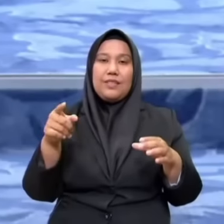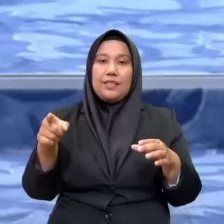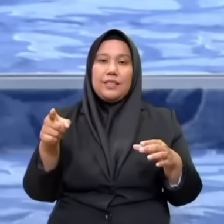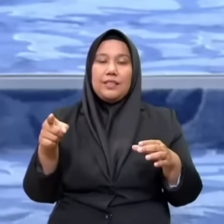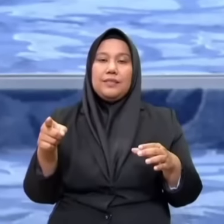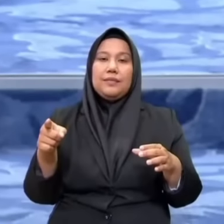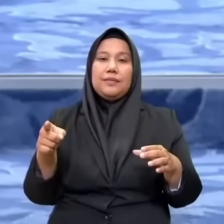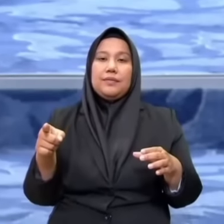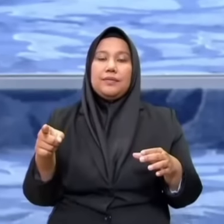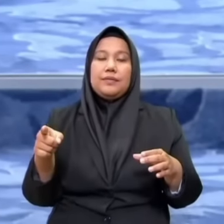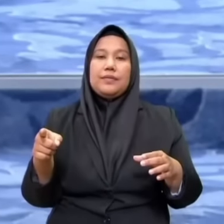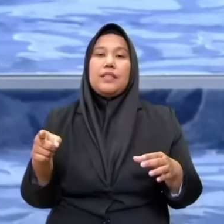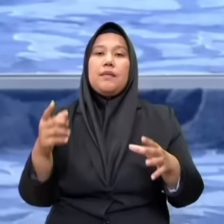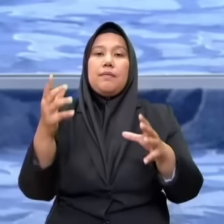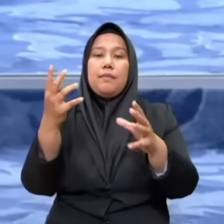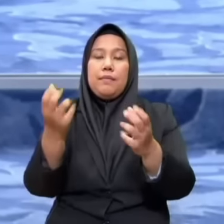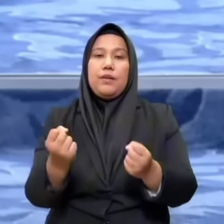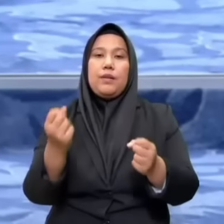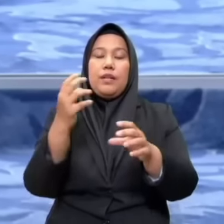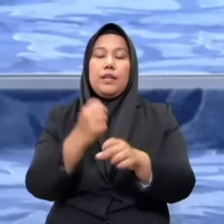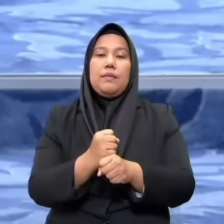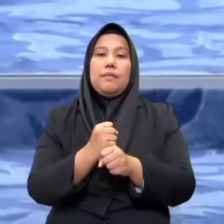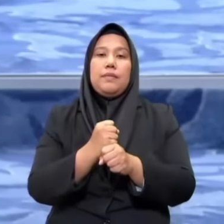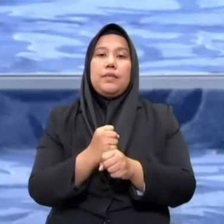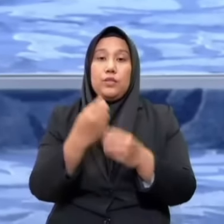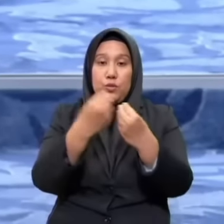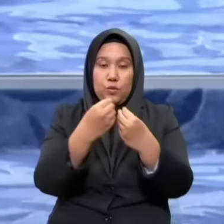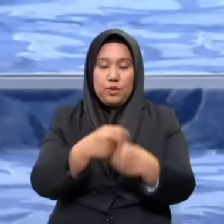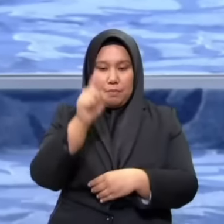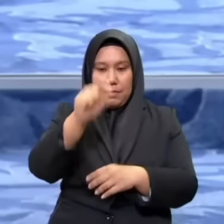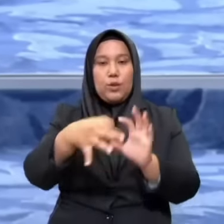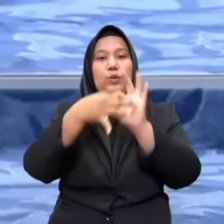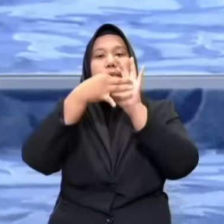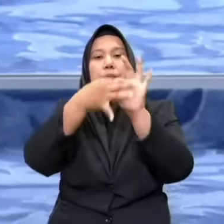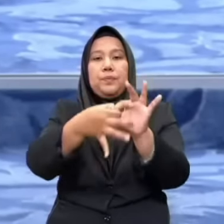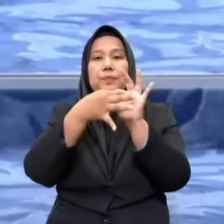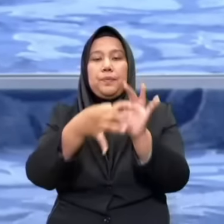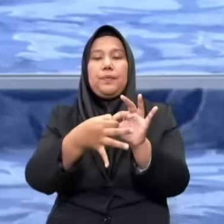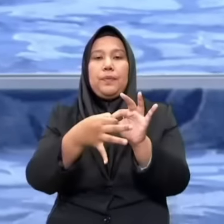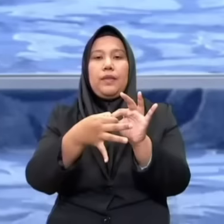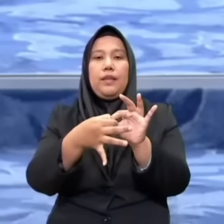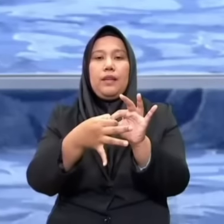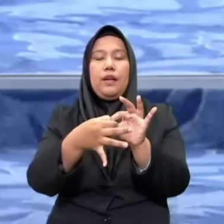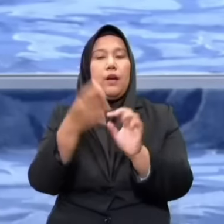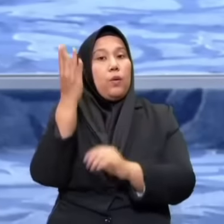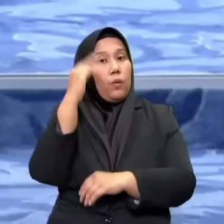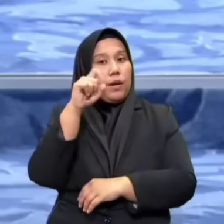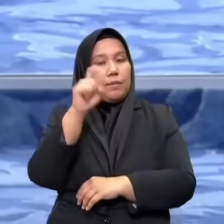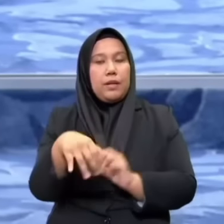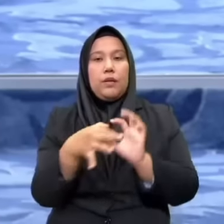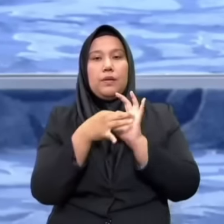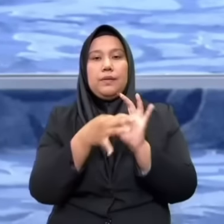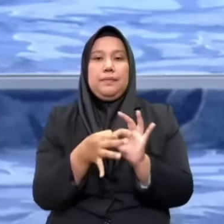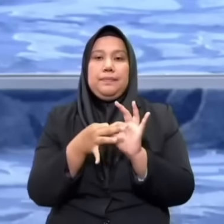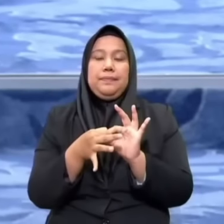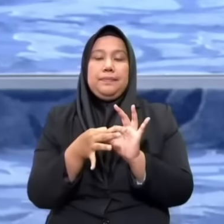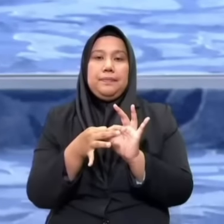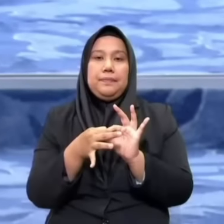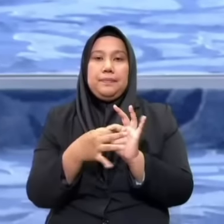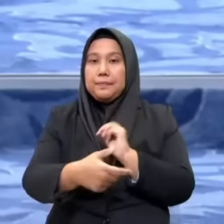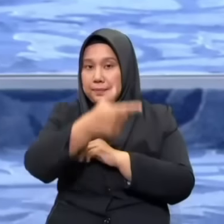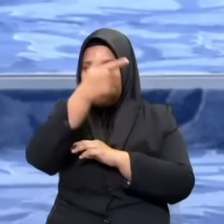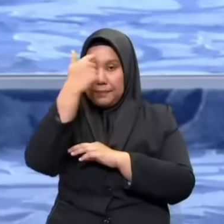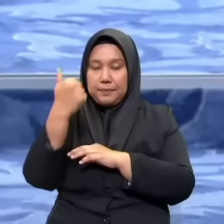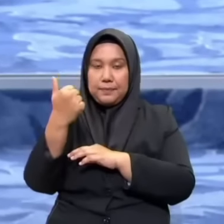Karena nak dapatkan jumlah ini, dia harus kerjasama. Kemudian, mengapa perlu kita kerjasama? Kerana